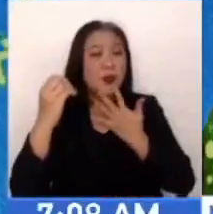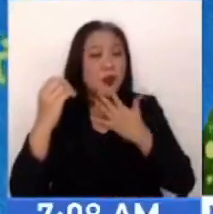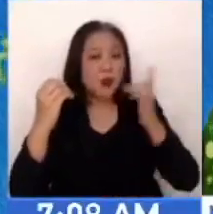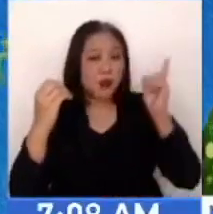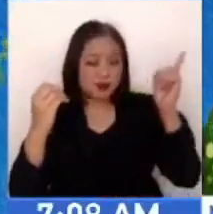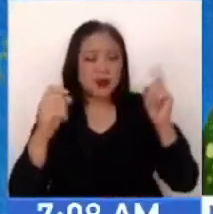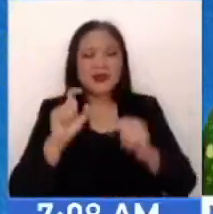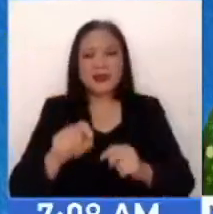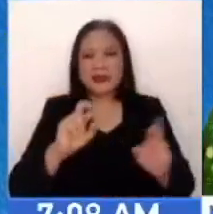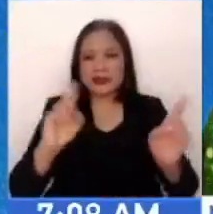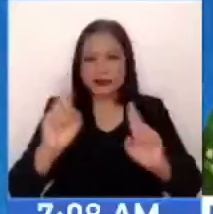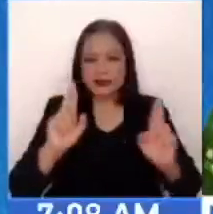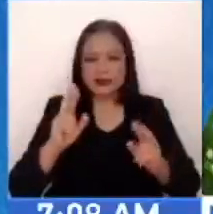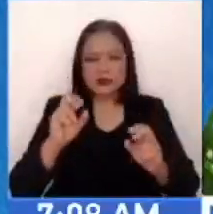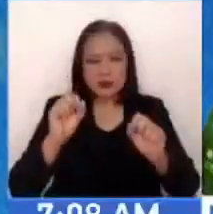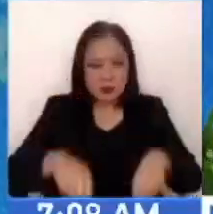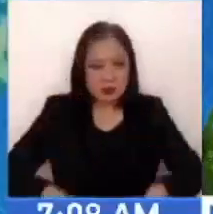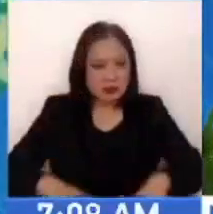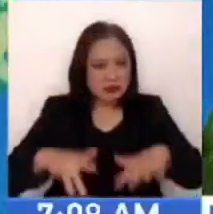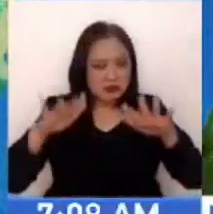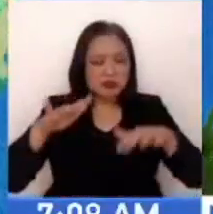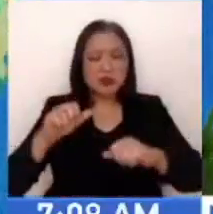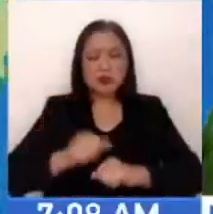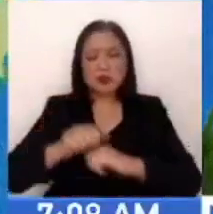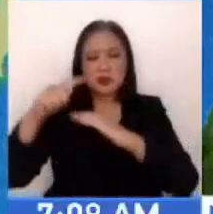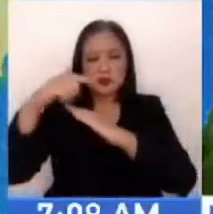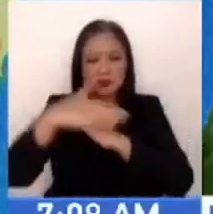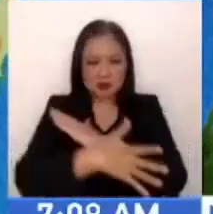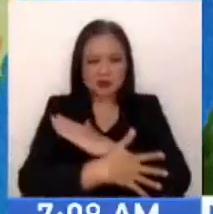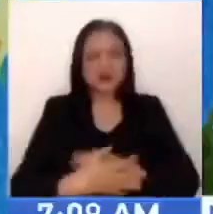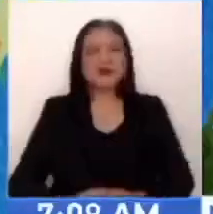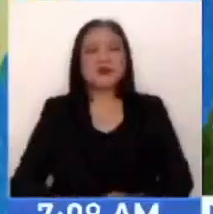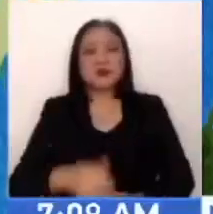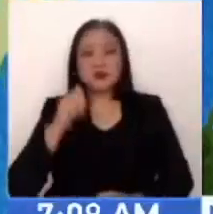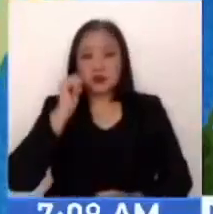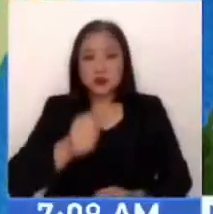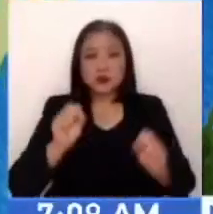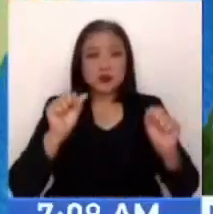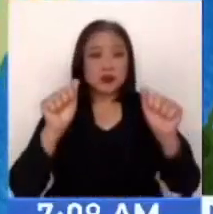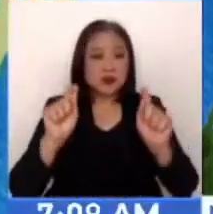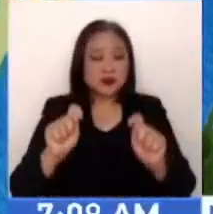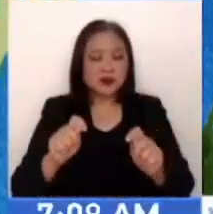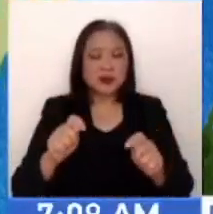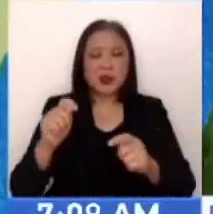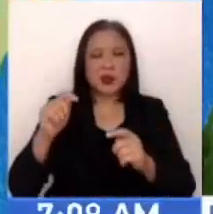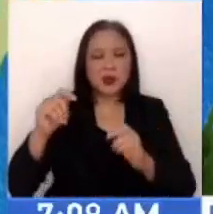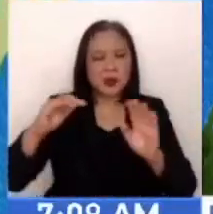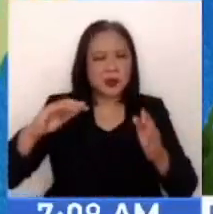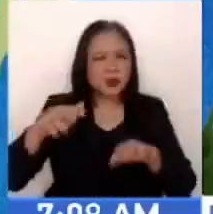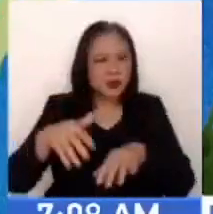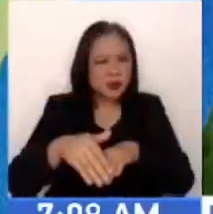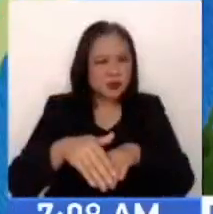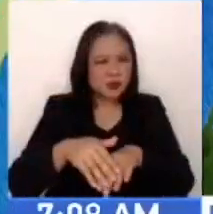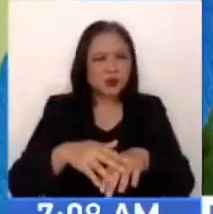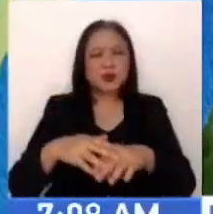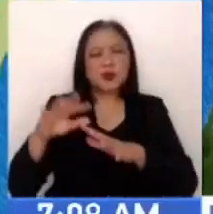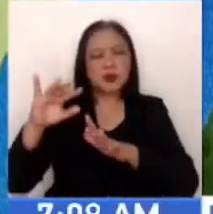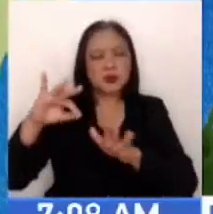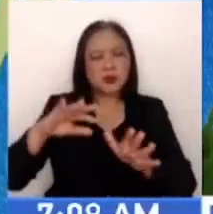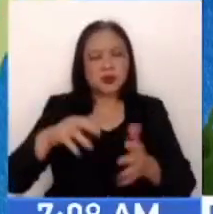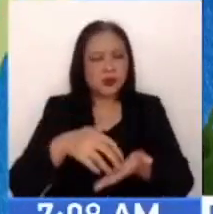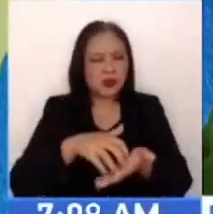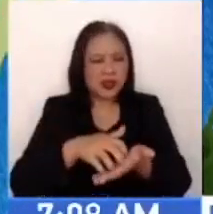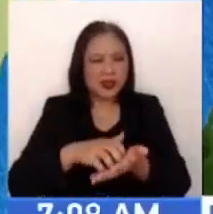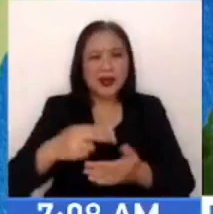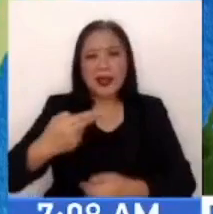at landslide. Bukas, Sabado, dahil sa paghina ng habagat, wala ng ulan sa umaga, maliban dito sa may